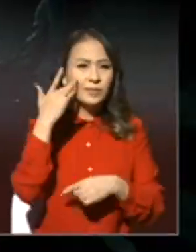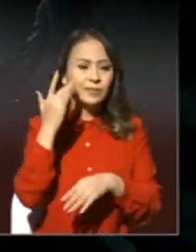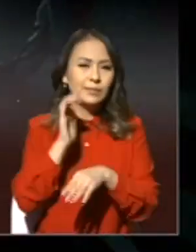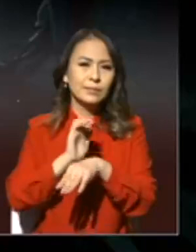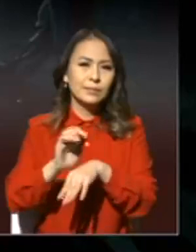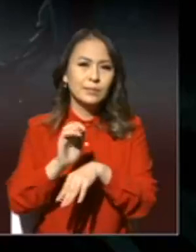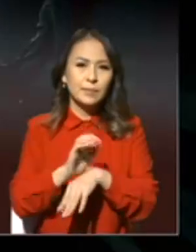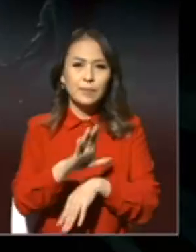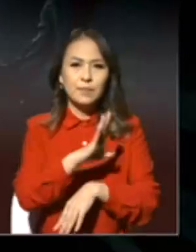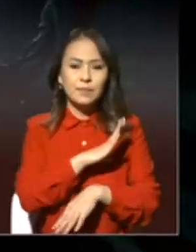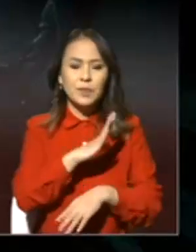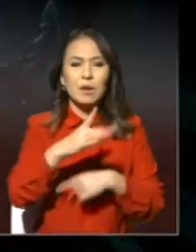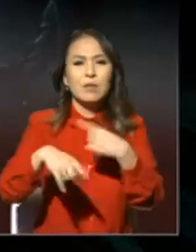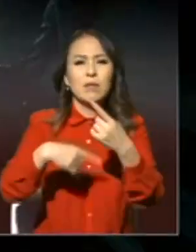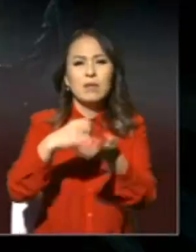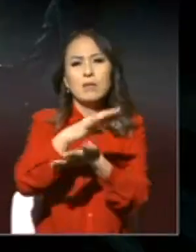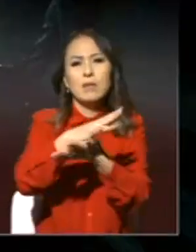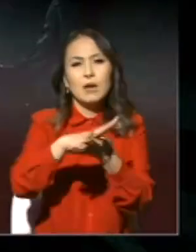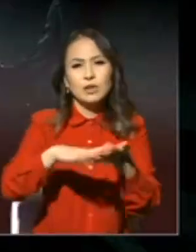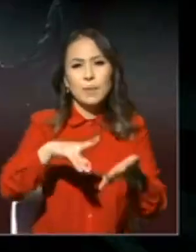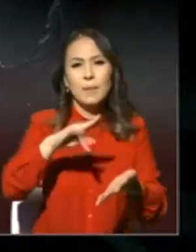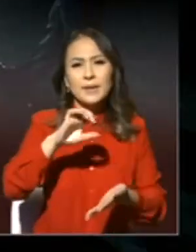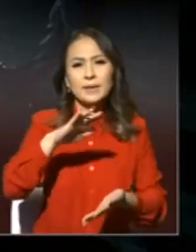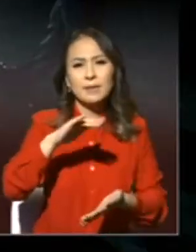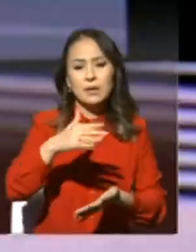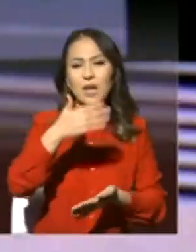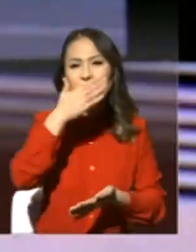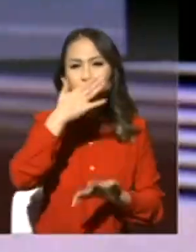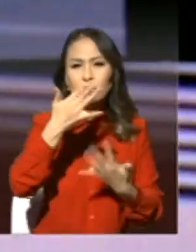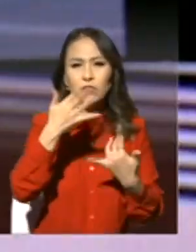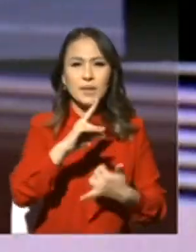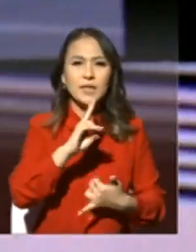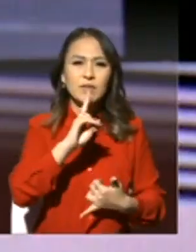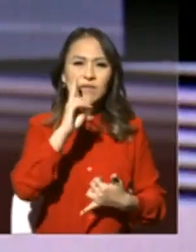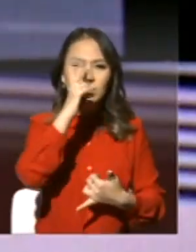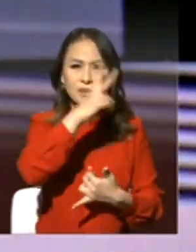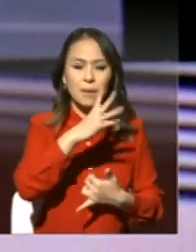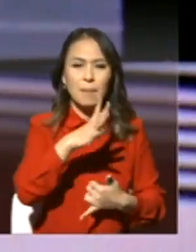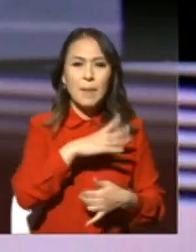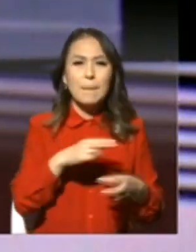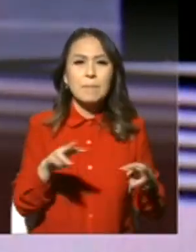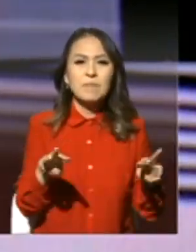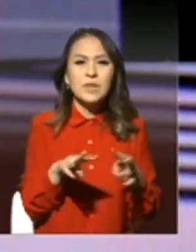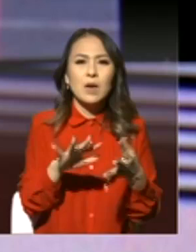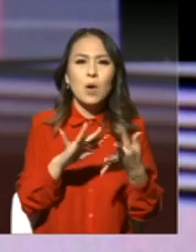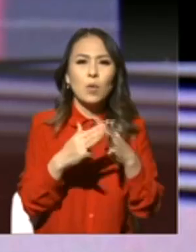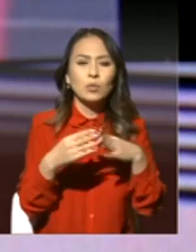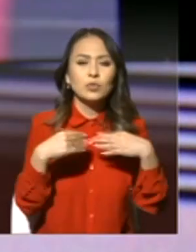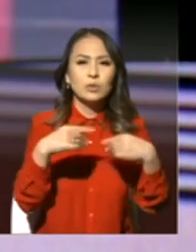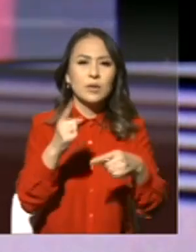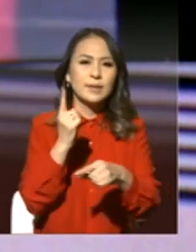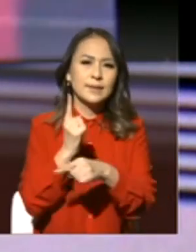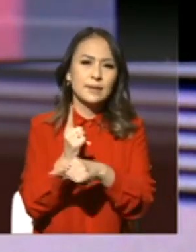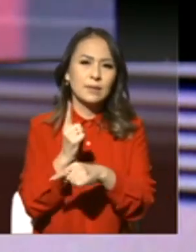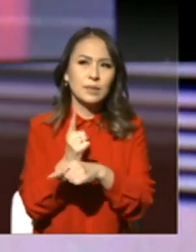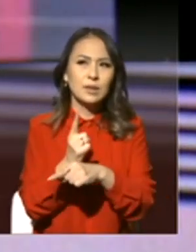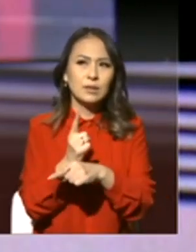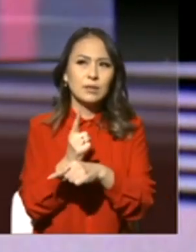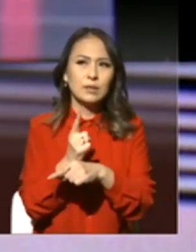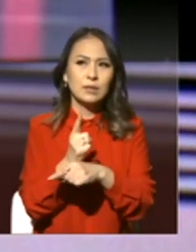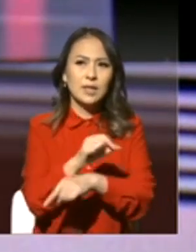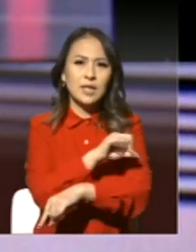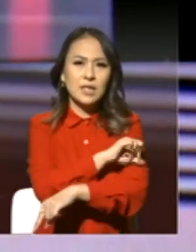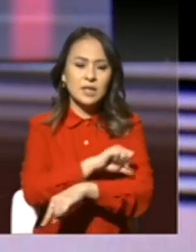қарай Пакистан, Афганистан. Бүгінгі күні 2 жыл болды, министрлік ауыл шаруашылығы соған запрет жасап,